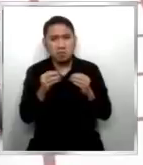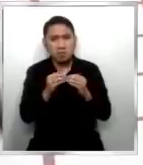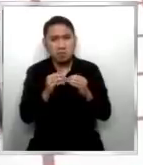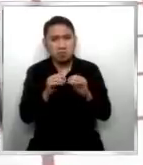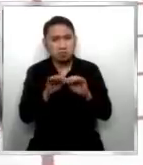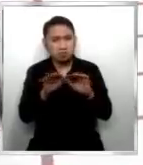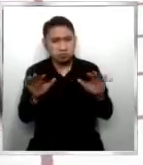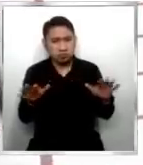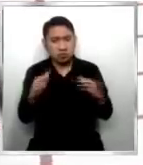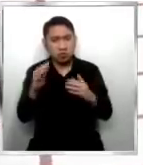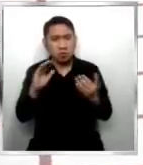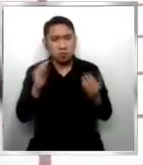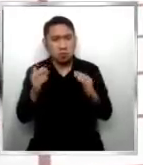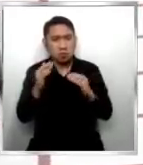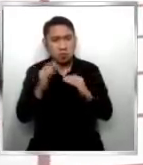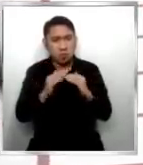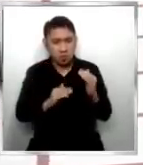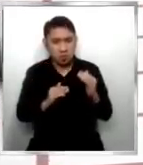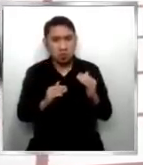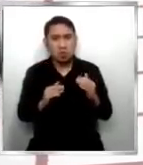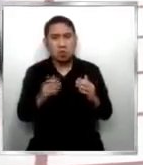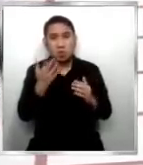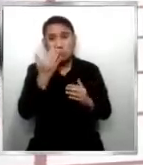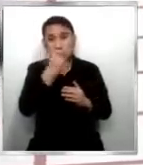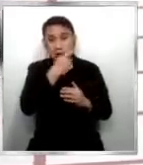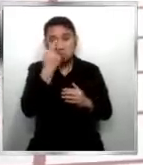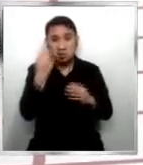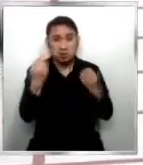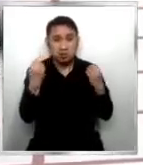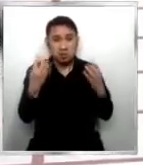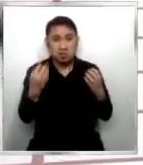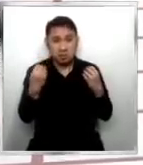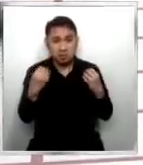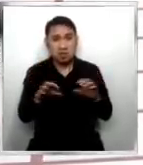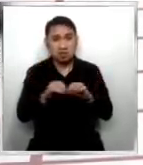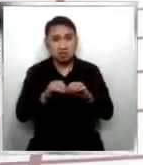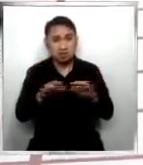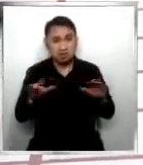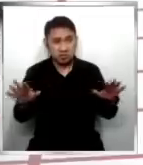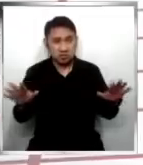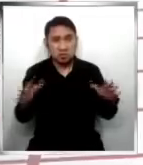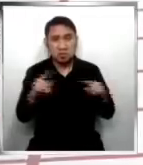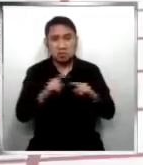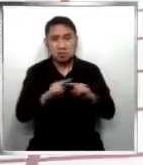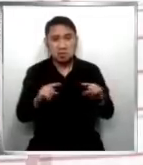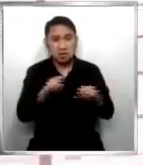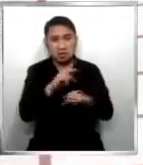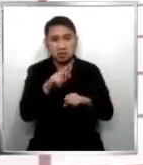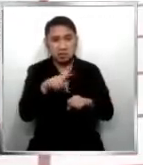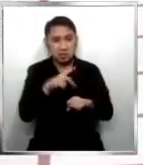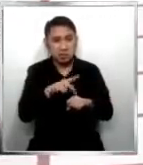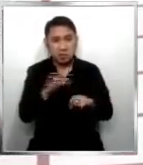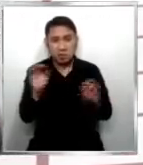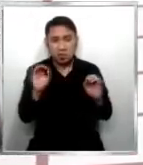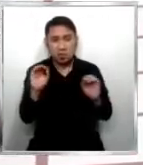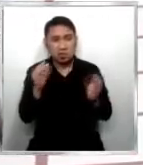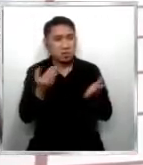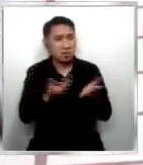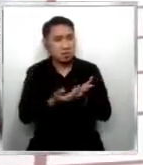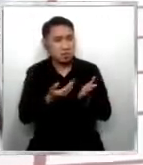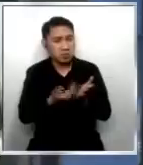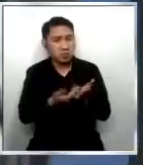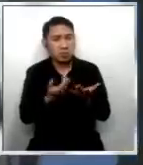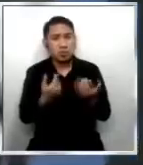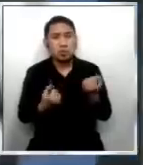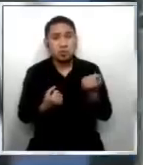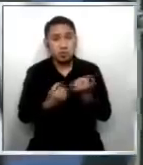Wuhan. Mas mabilis daw kasi itong dumami at makahawa. Pero sa Pilipinas, wala pang sapat na ebidensya ang mga eksperto para suportahan